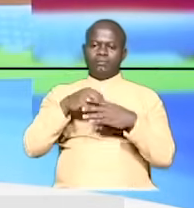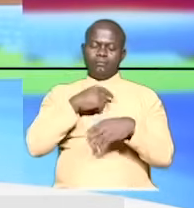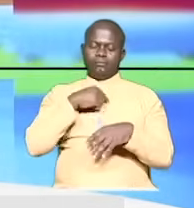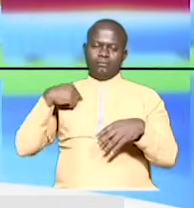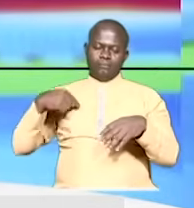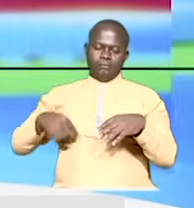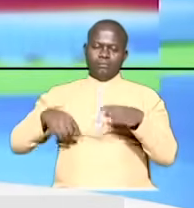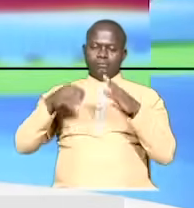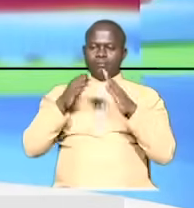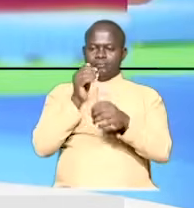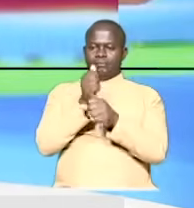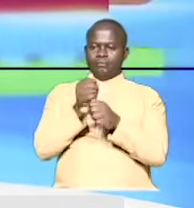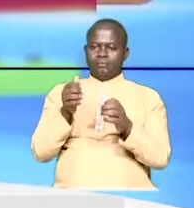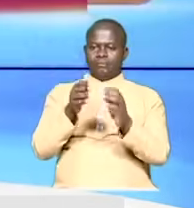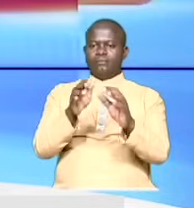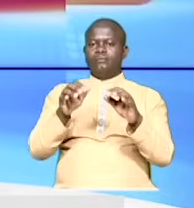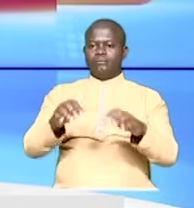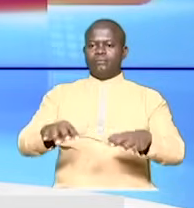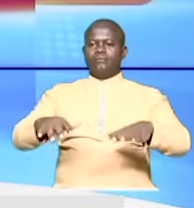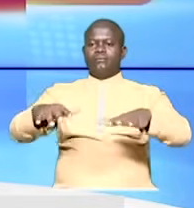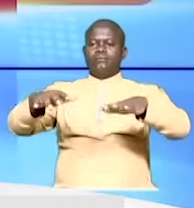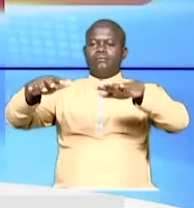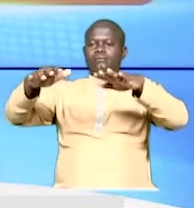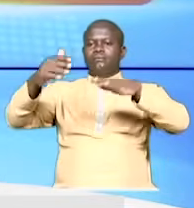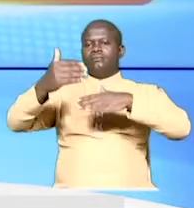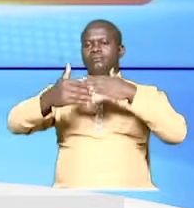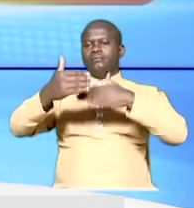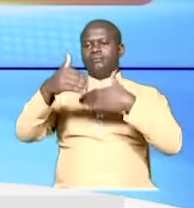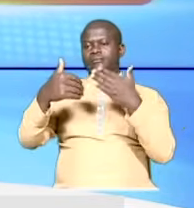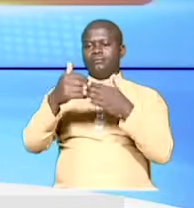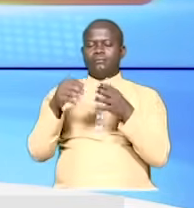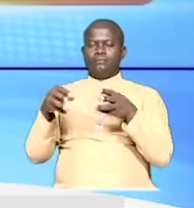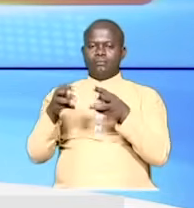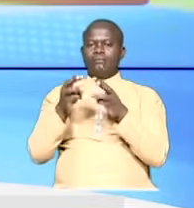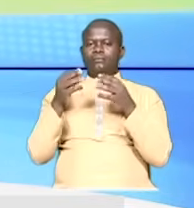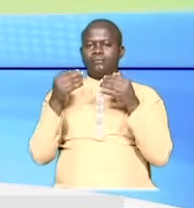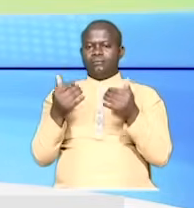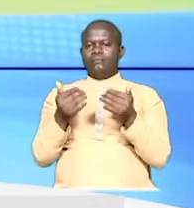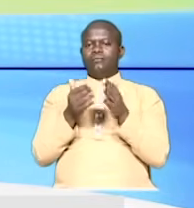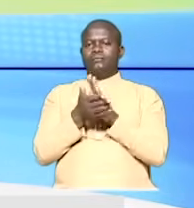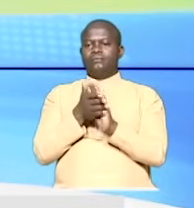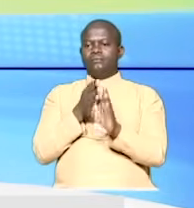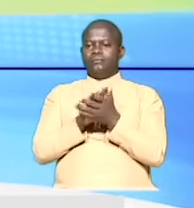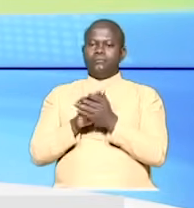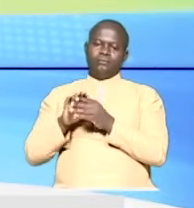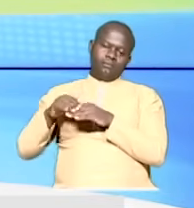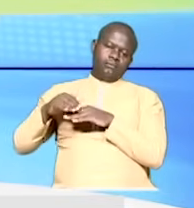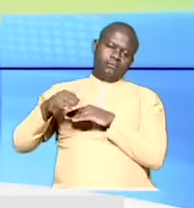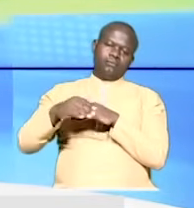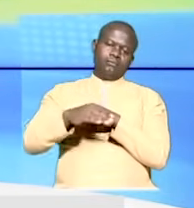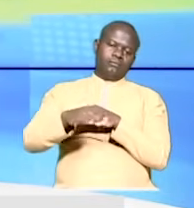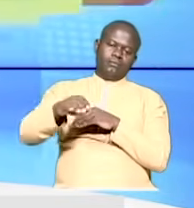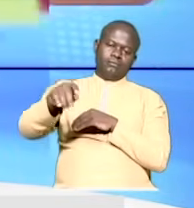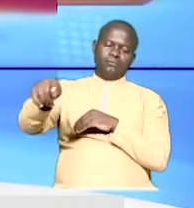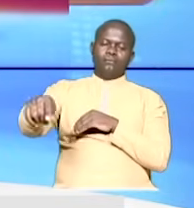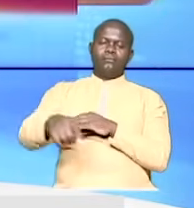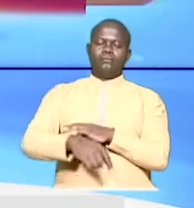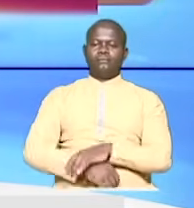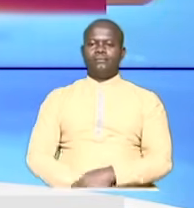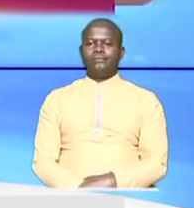bakora uyu muhanda barundaga itaka hafi y'iki gishanga kuri ubu rero rikaba ryara ridutse ryirunda muri iki